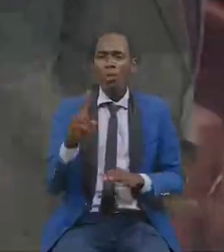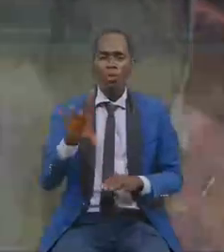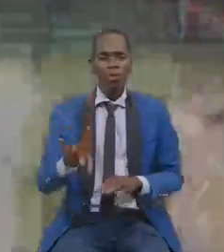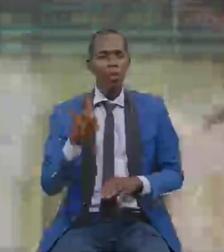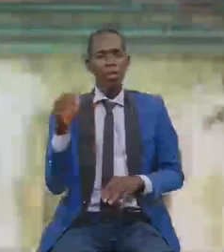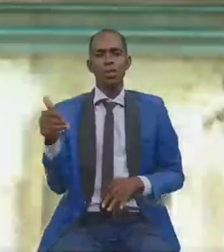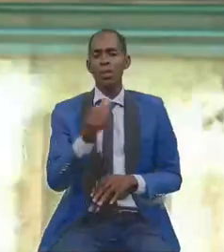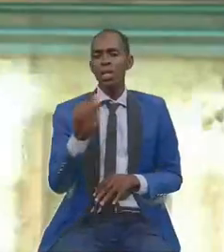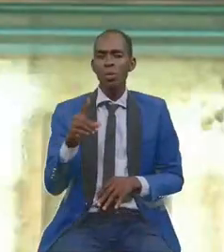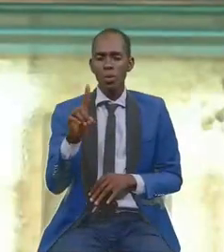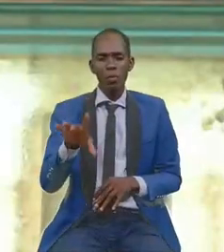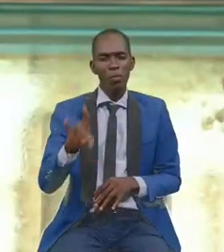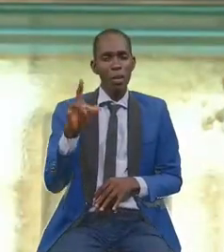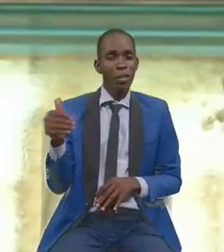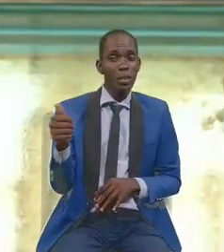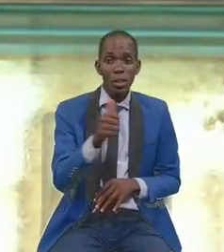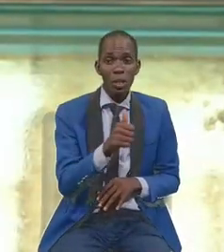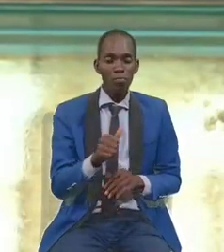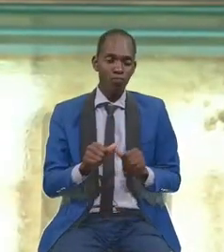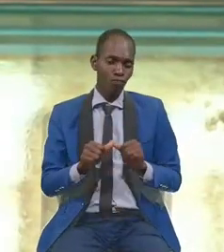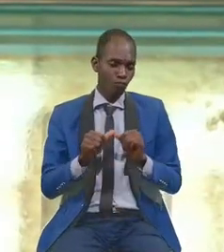Où que vous vous trouvez, alors